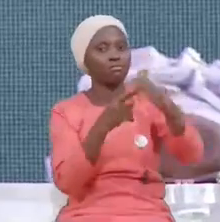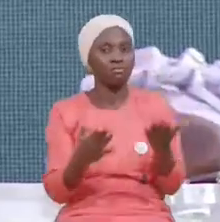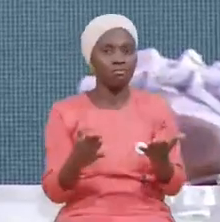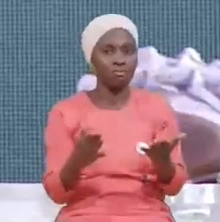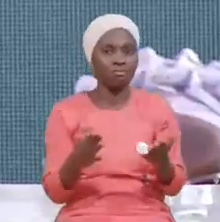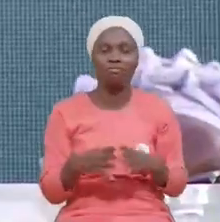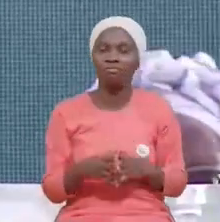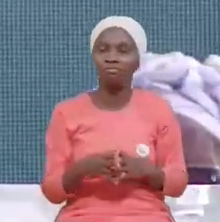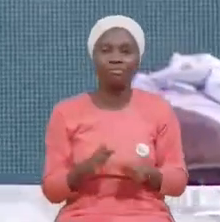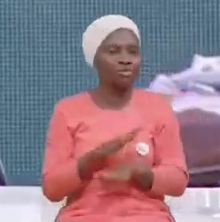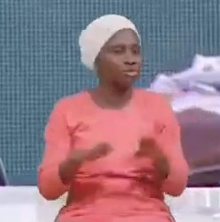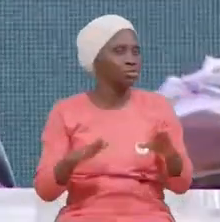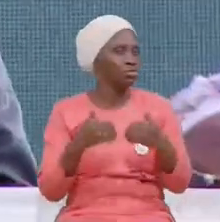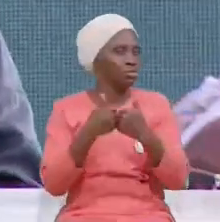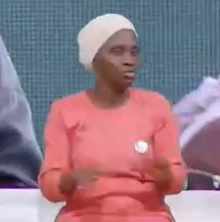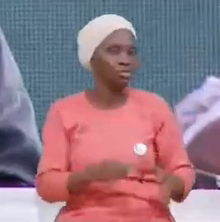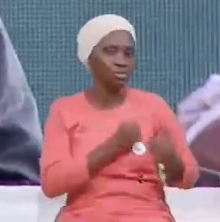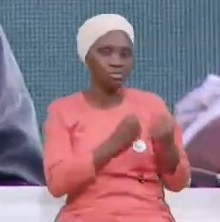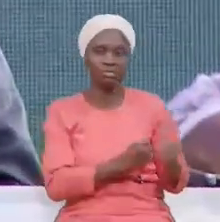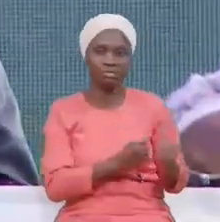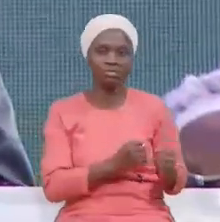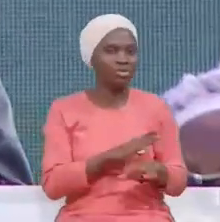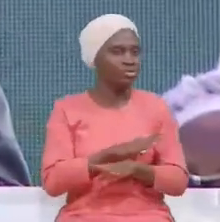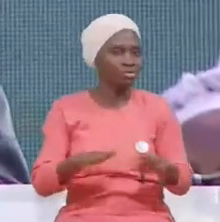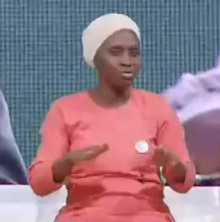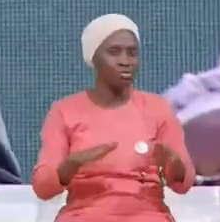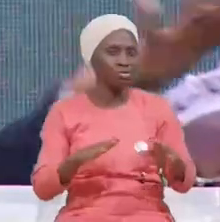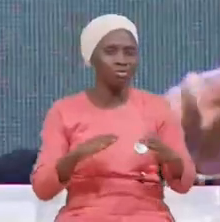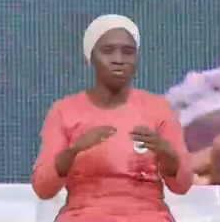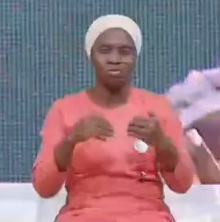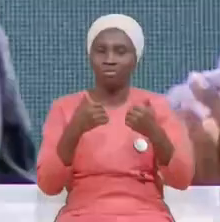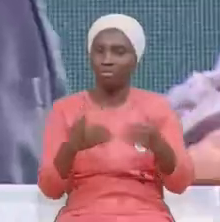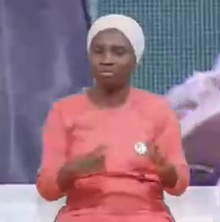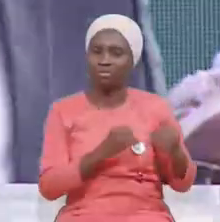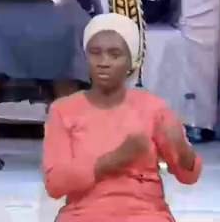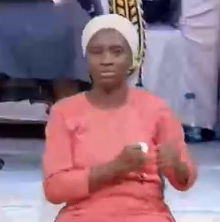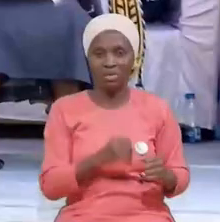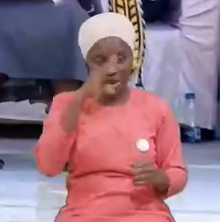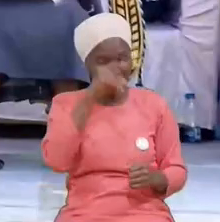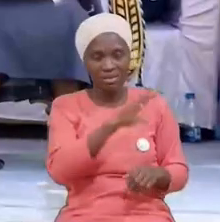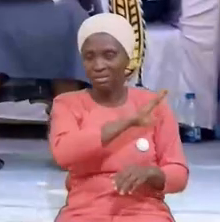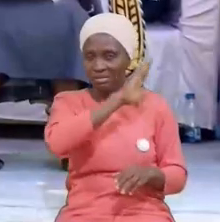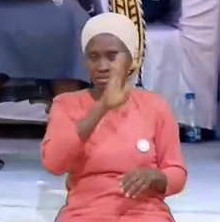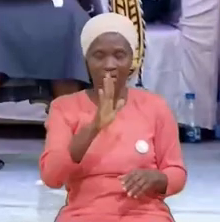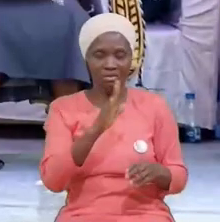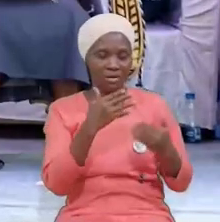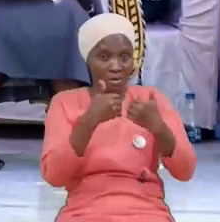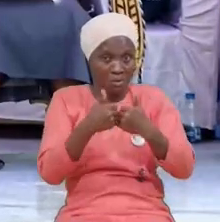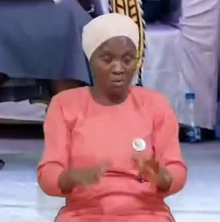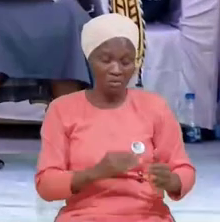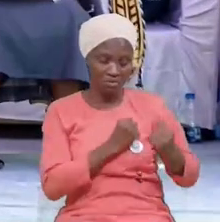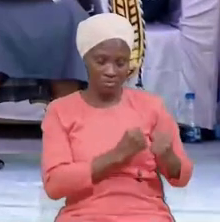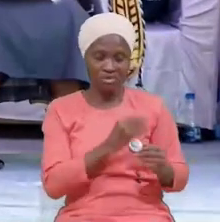de courage, ne perdant jamais de conviction, ne perdant jamais de confiance en Dieu.